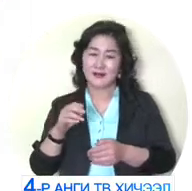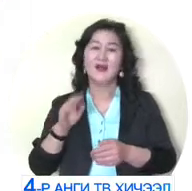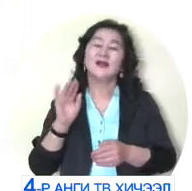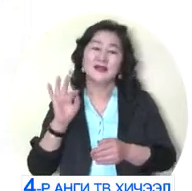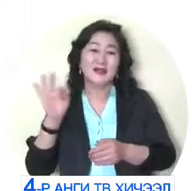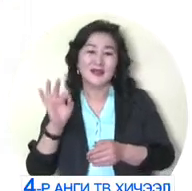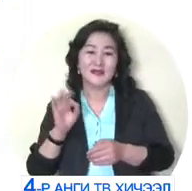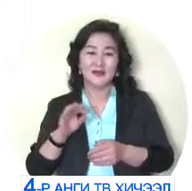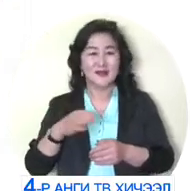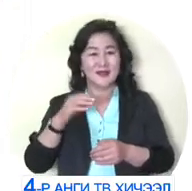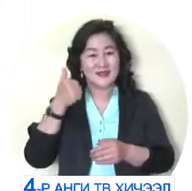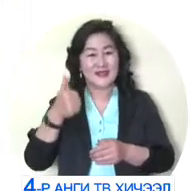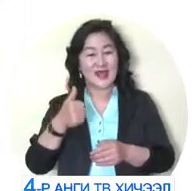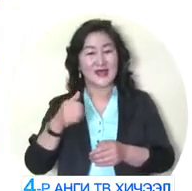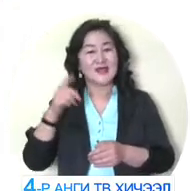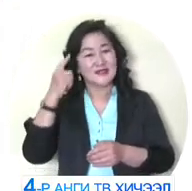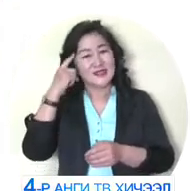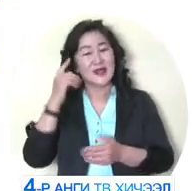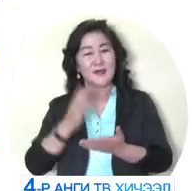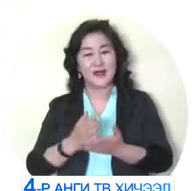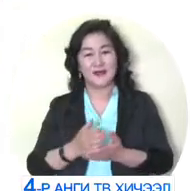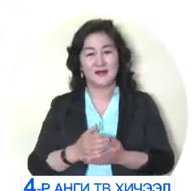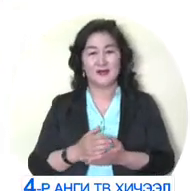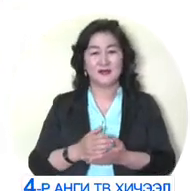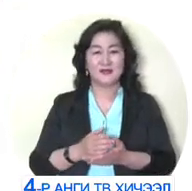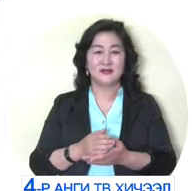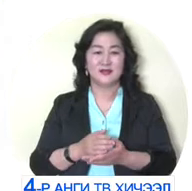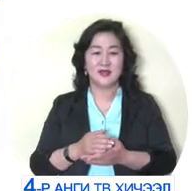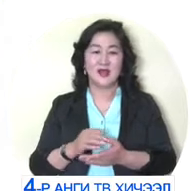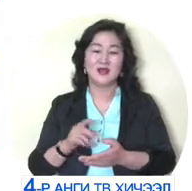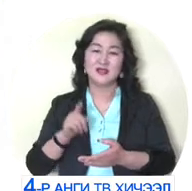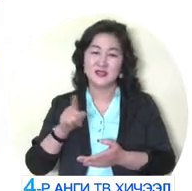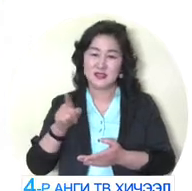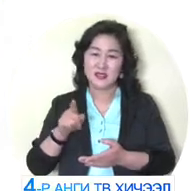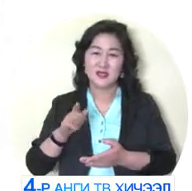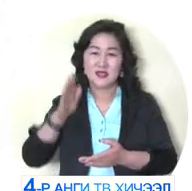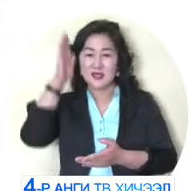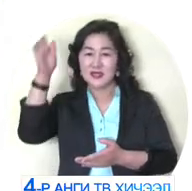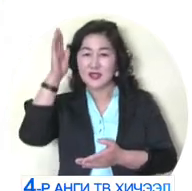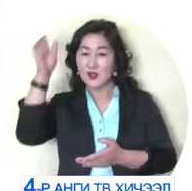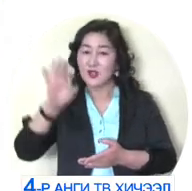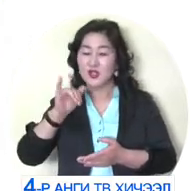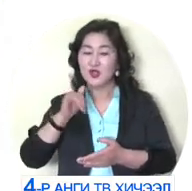байна. Ингүн, чи ирээдүйд юу хийж бүтээхийг хүсдэг вэ?